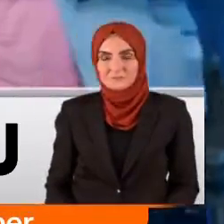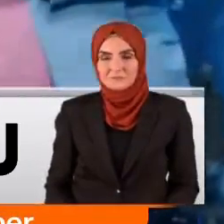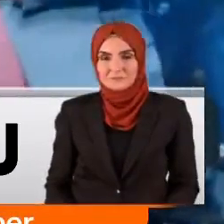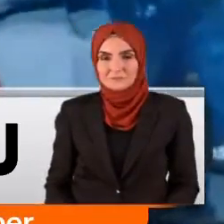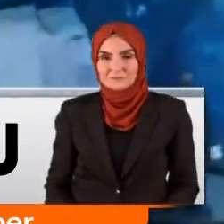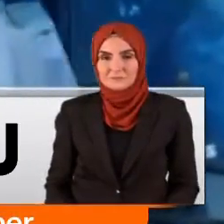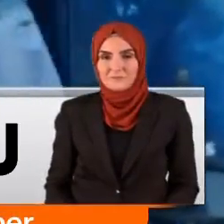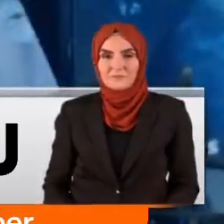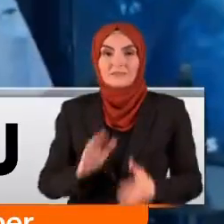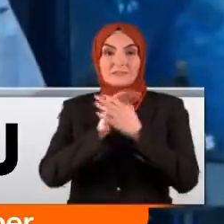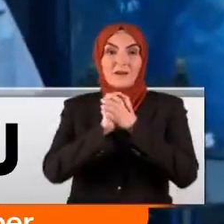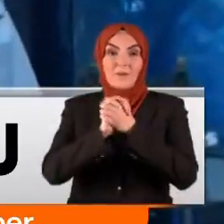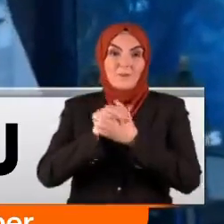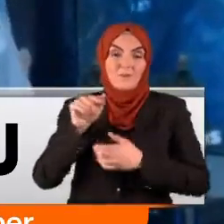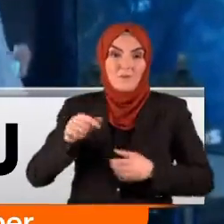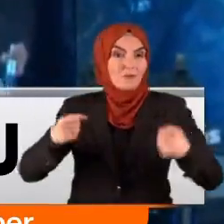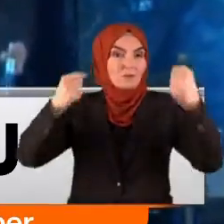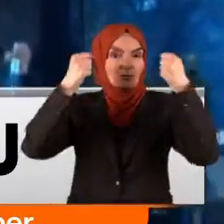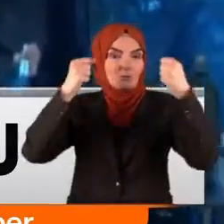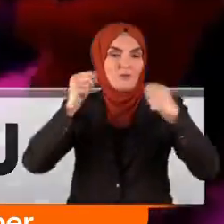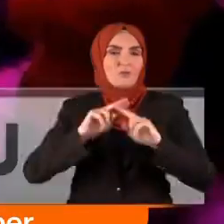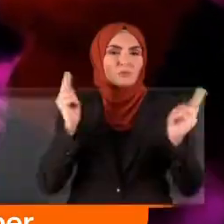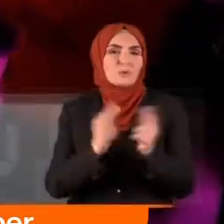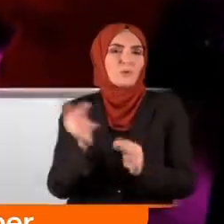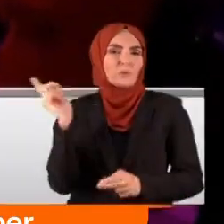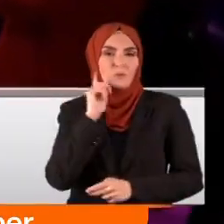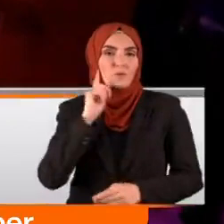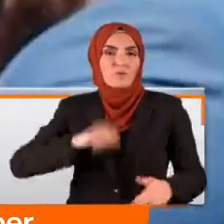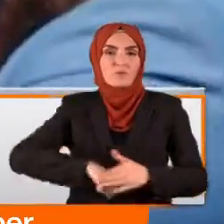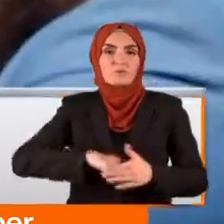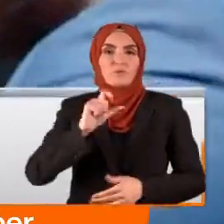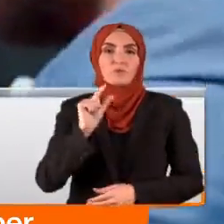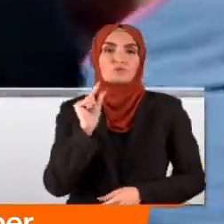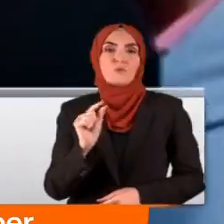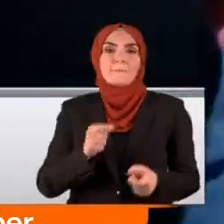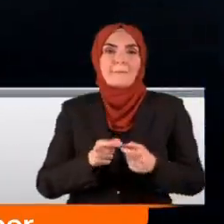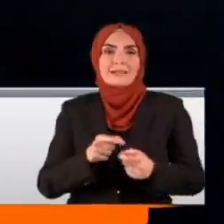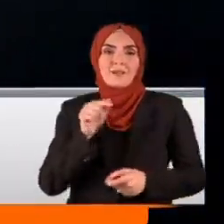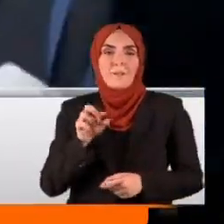campeona! Şampiyona kupayı da dünyaca ünlü futbolcu Barcelonalı Gerard Pique verdi.